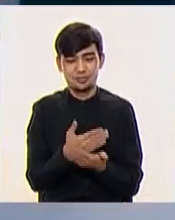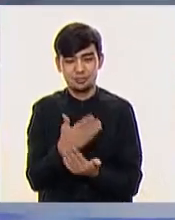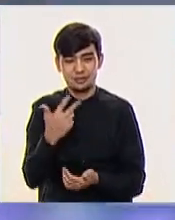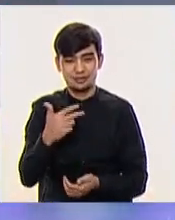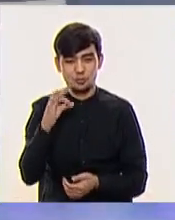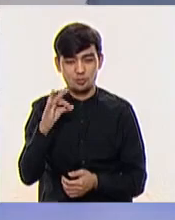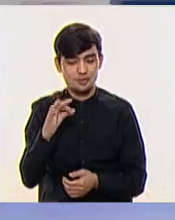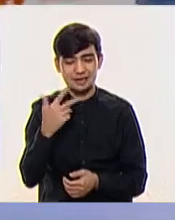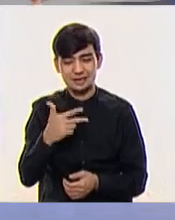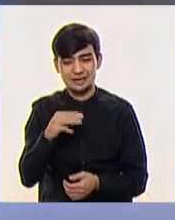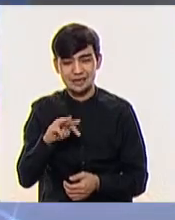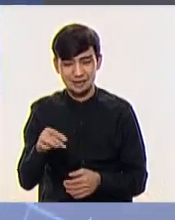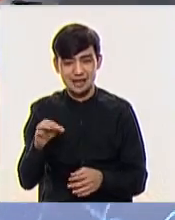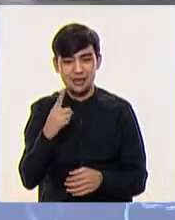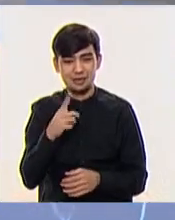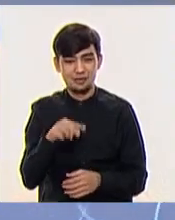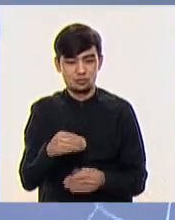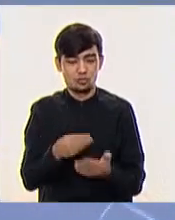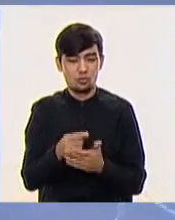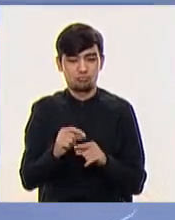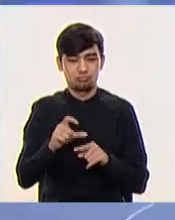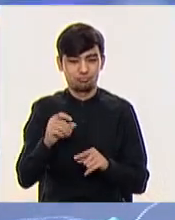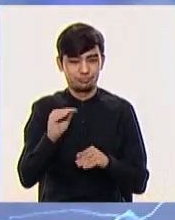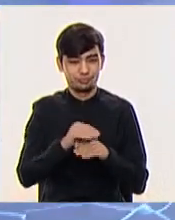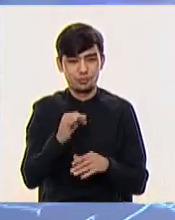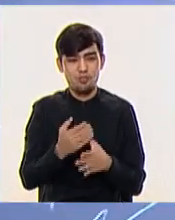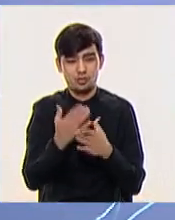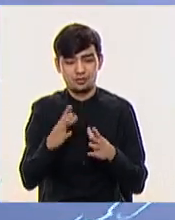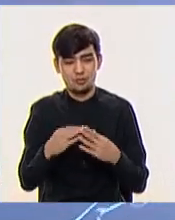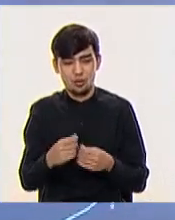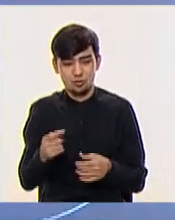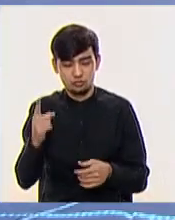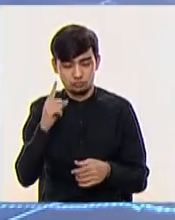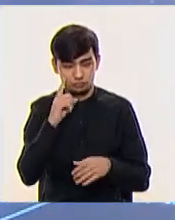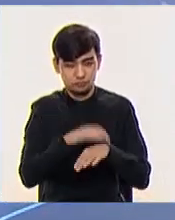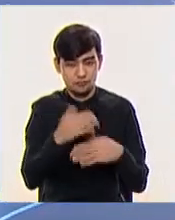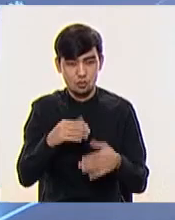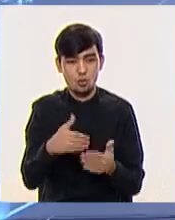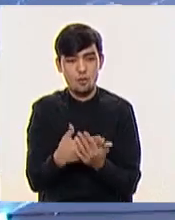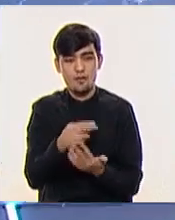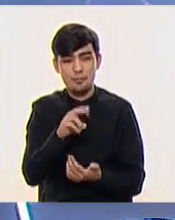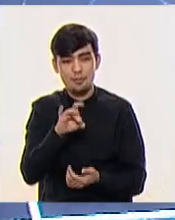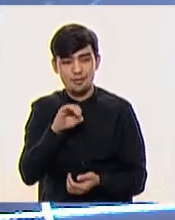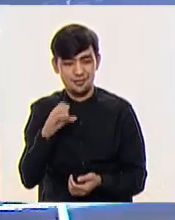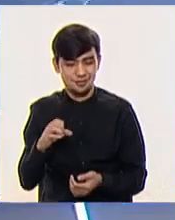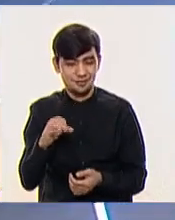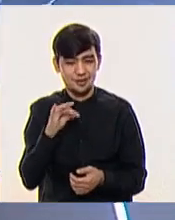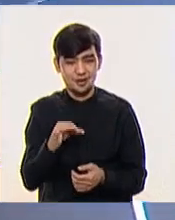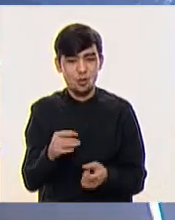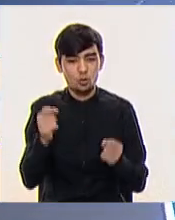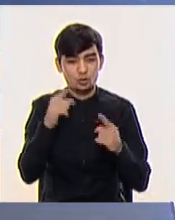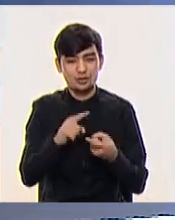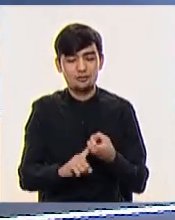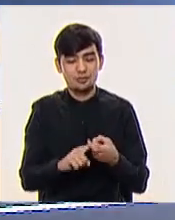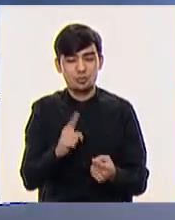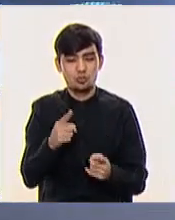тенге за литр дороже. В больших семьях уже ощутили, как сказались на бюджете новые прайсы. Эльмира Иржанова узнавала, с чем